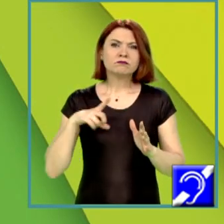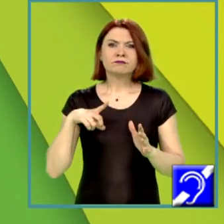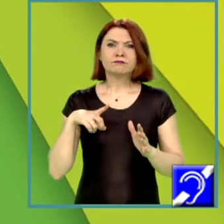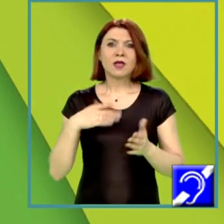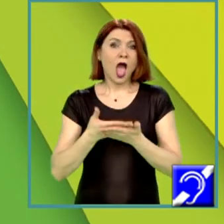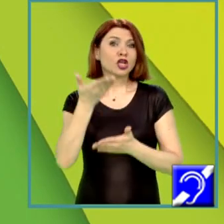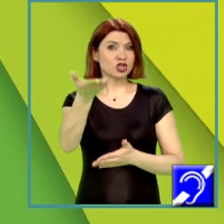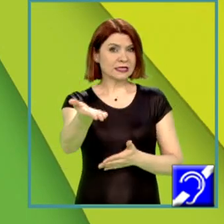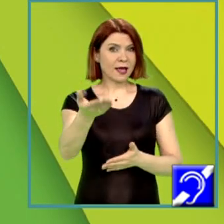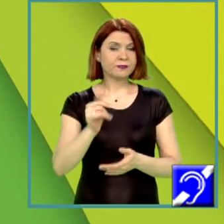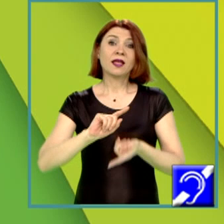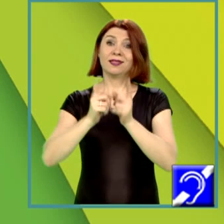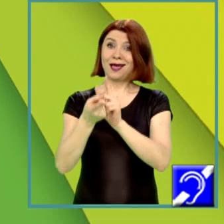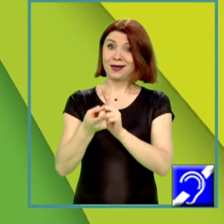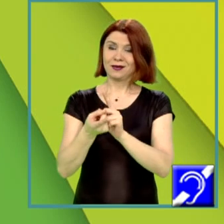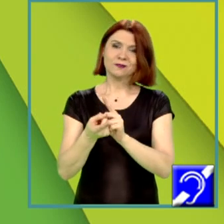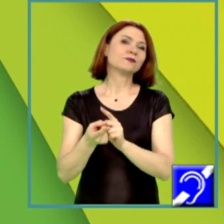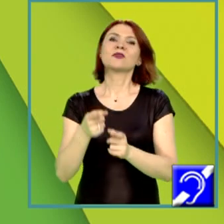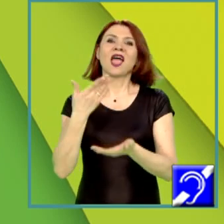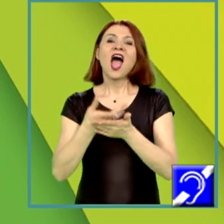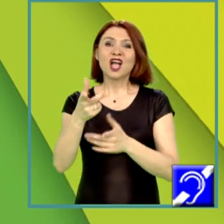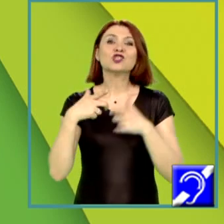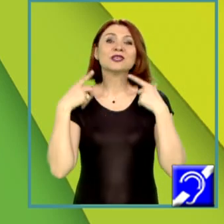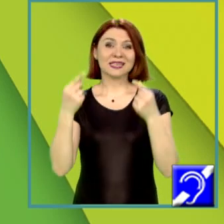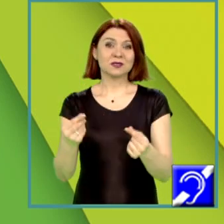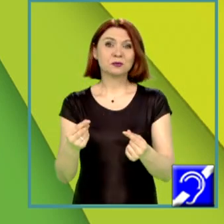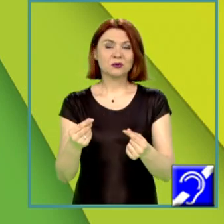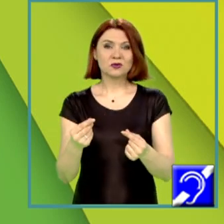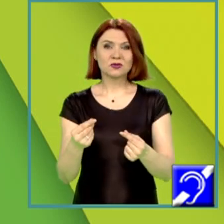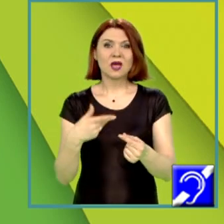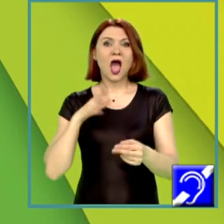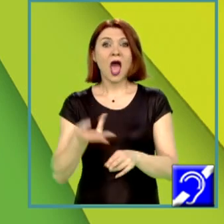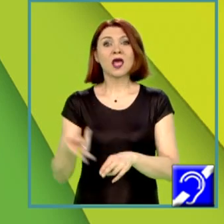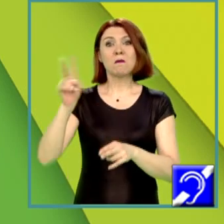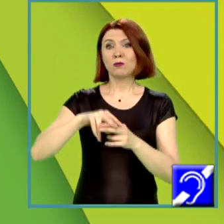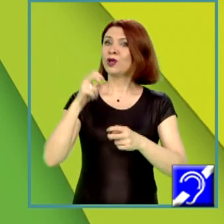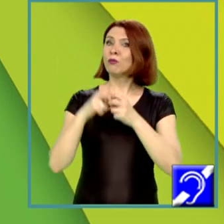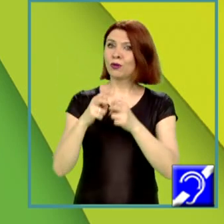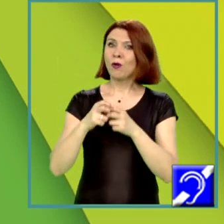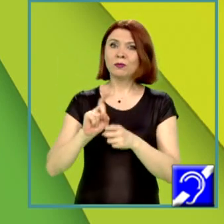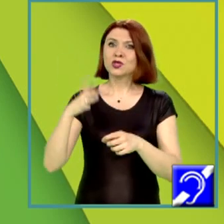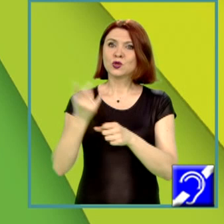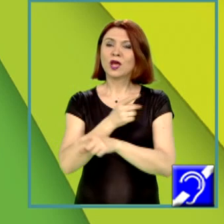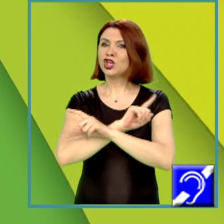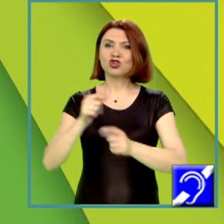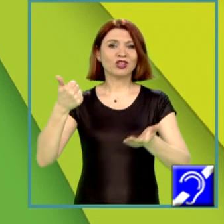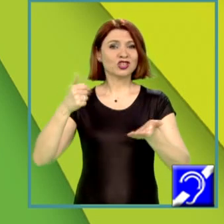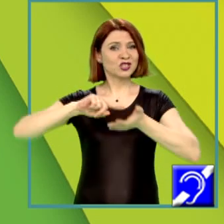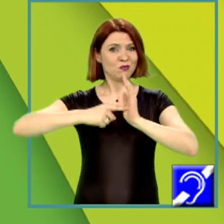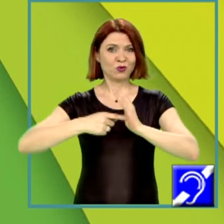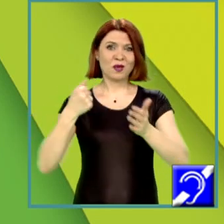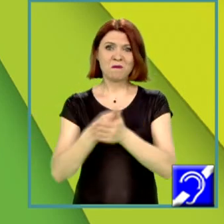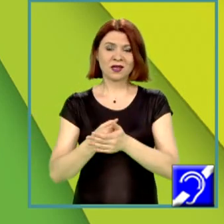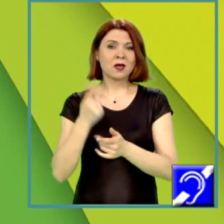acesta Dar acest răspuns are mai multe probleme și nu va lua niciodată 6 puncte